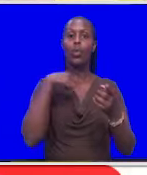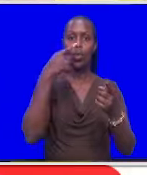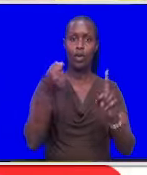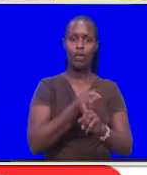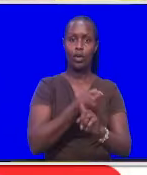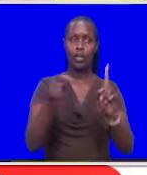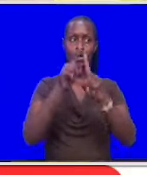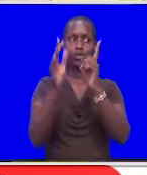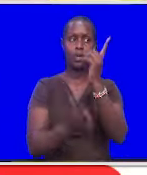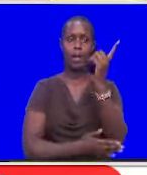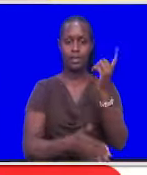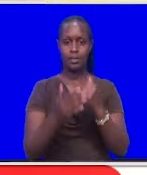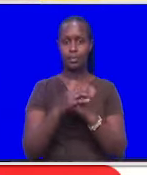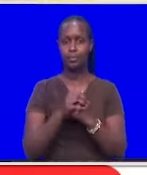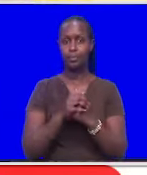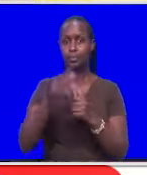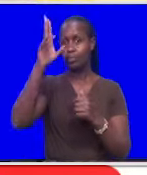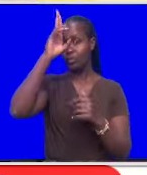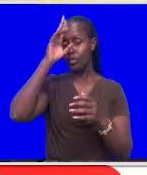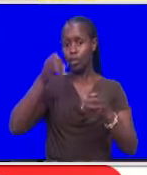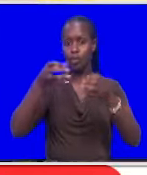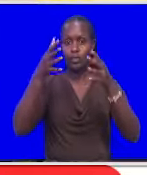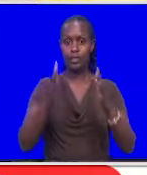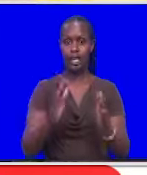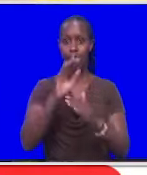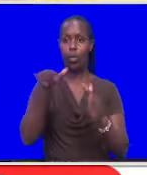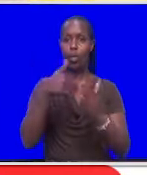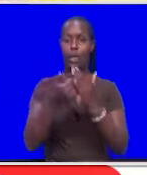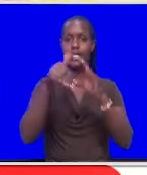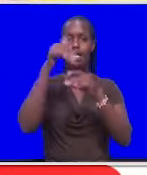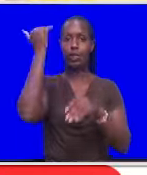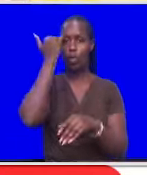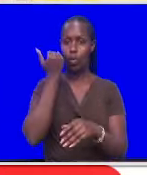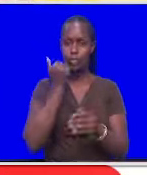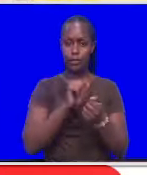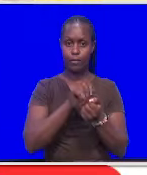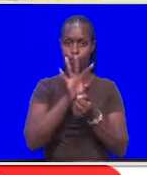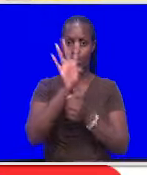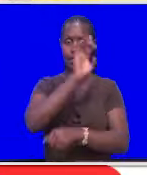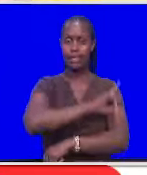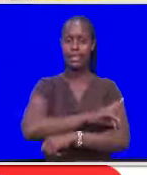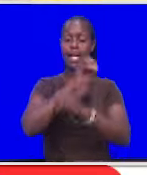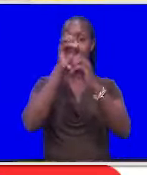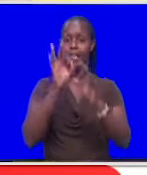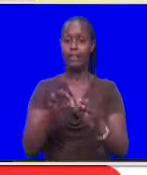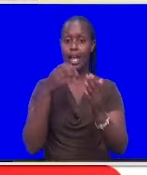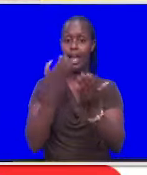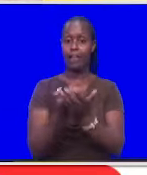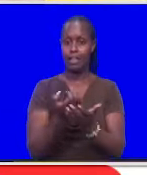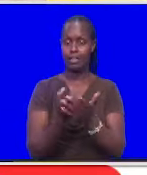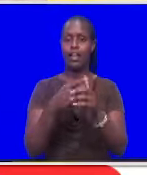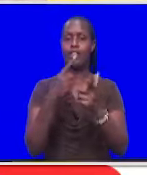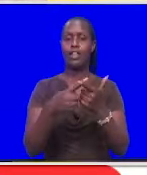days. We want to see police officers arraigned in court within 14 days. If you want evidence, come to